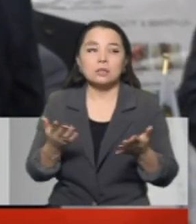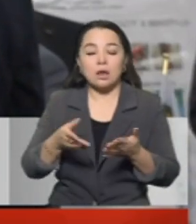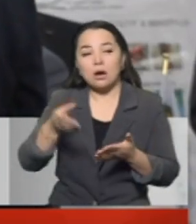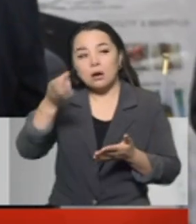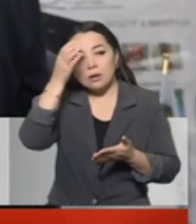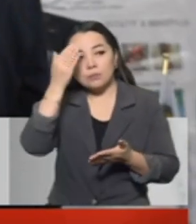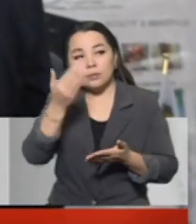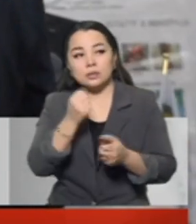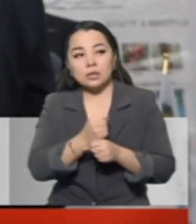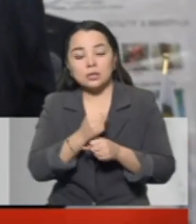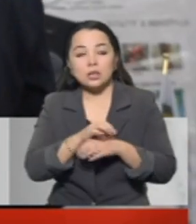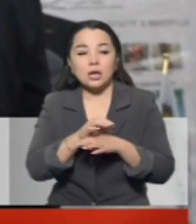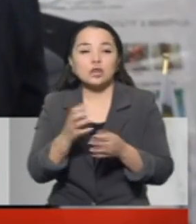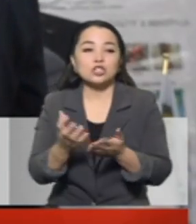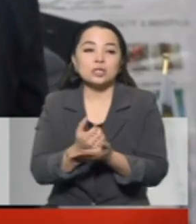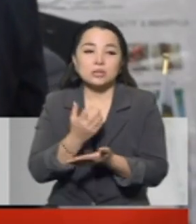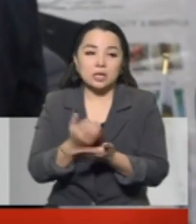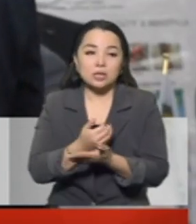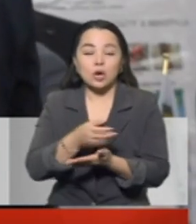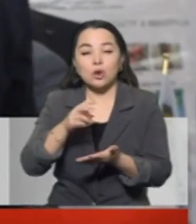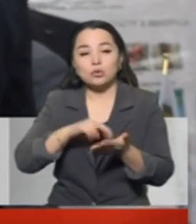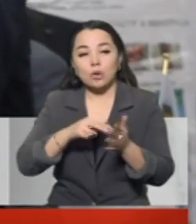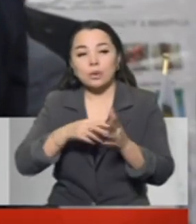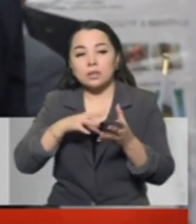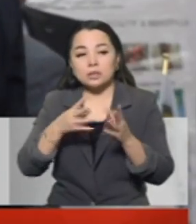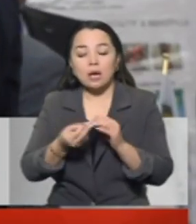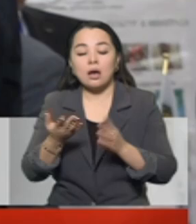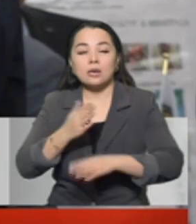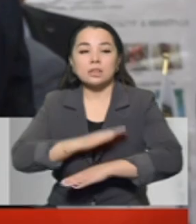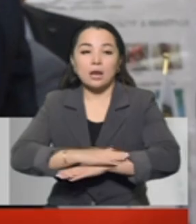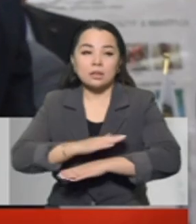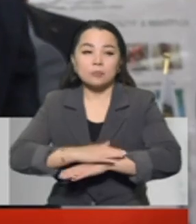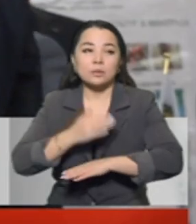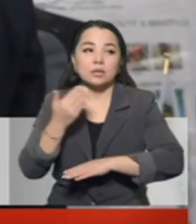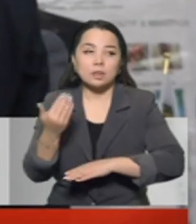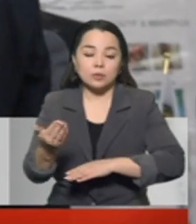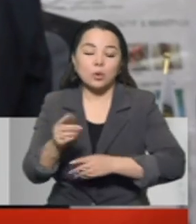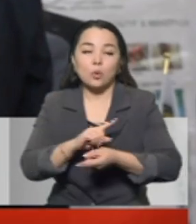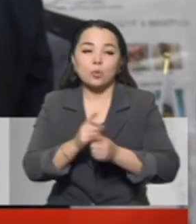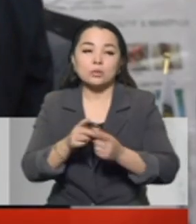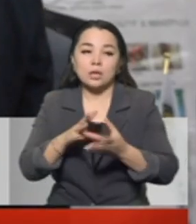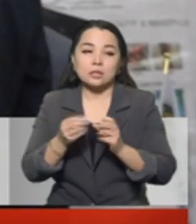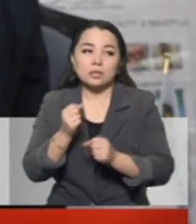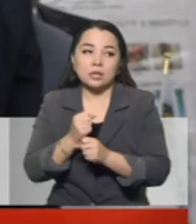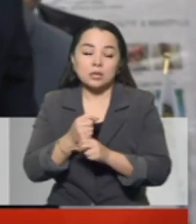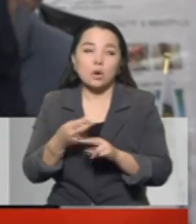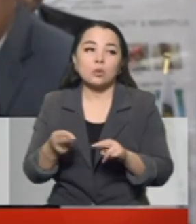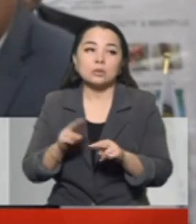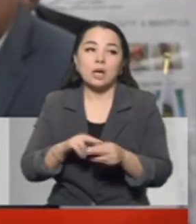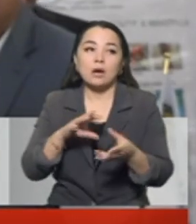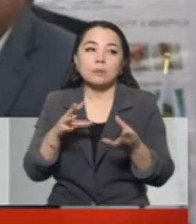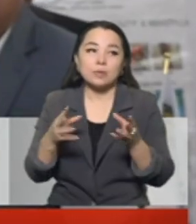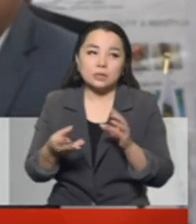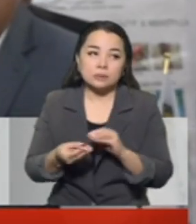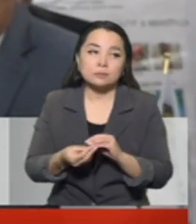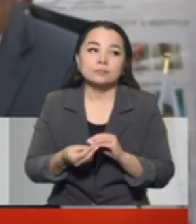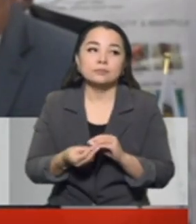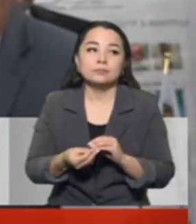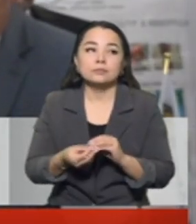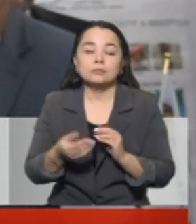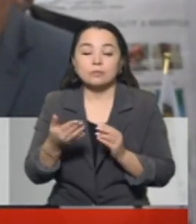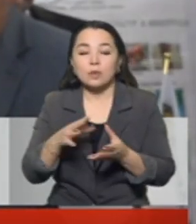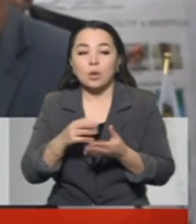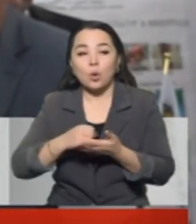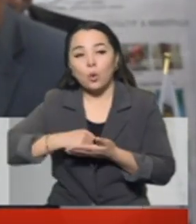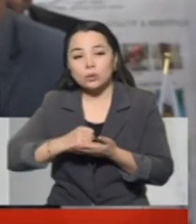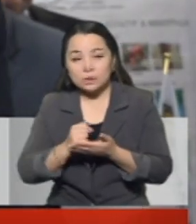ғылыми жетістіктерді, ғылыми жобаларды қандай тәртіппен өзгерту керек. Соның бәрін біз